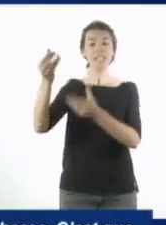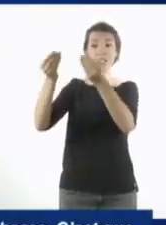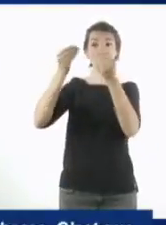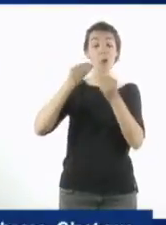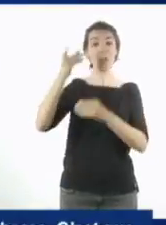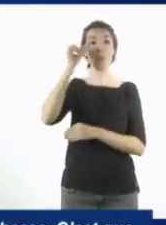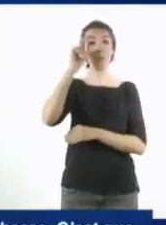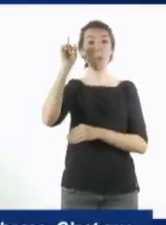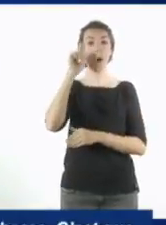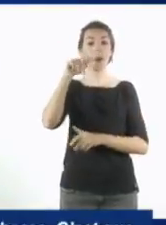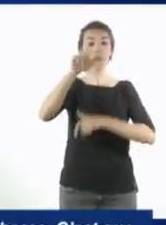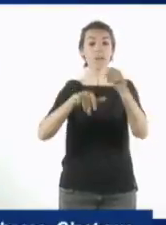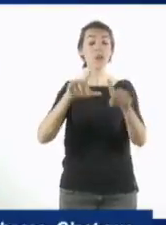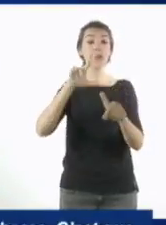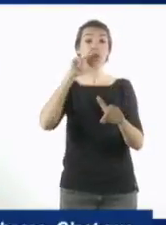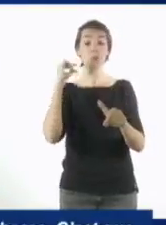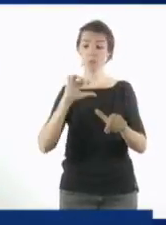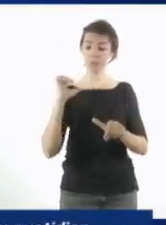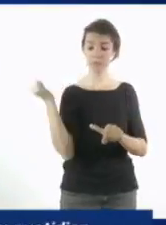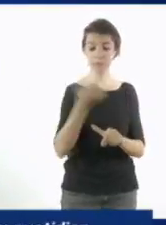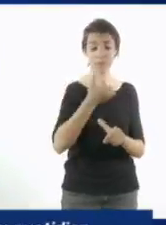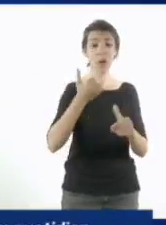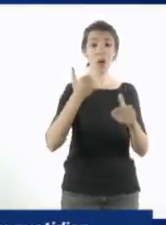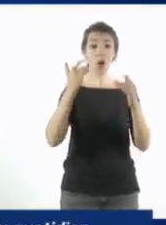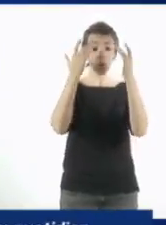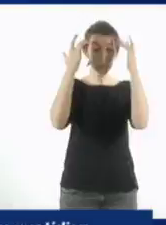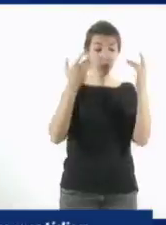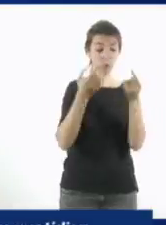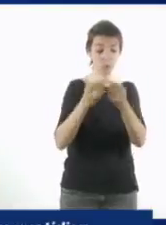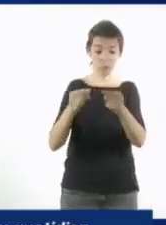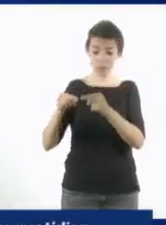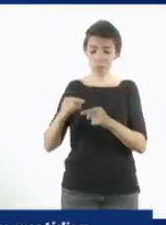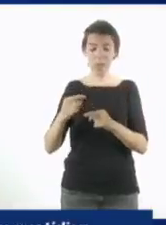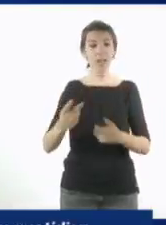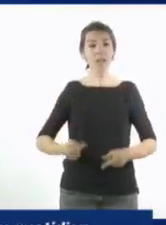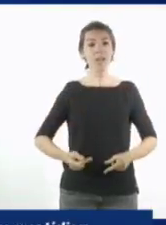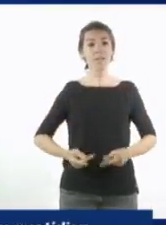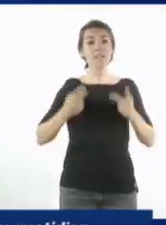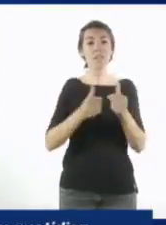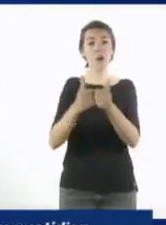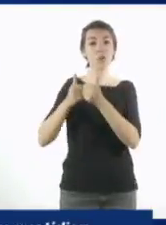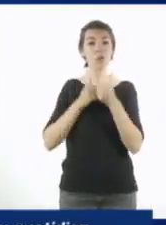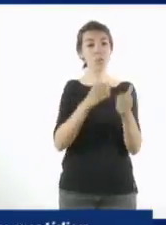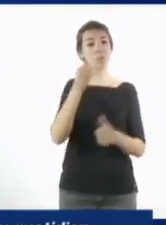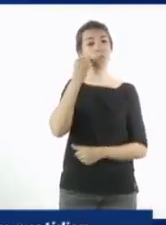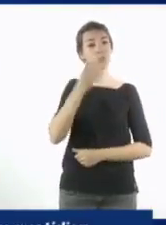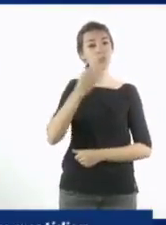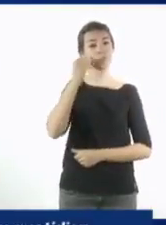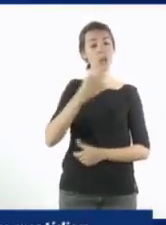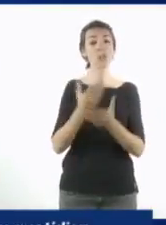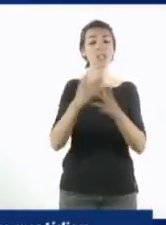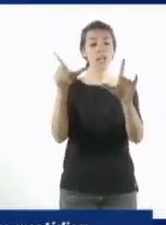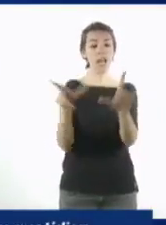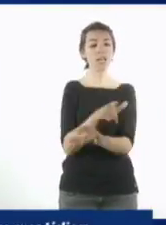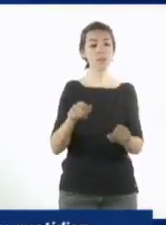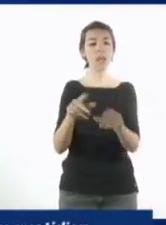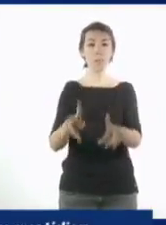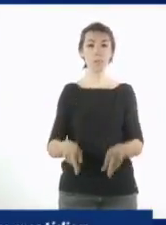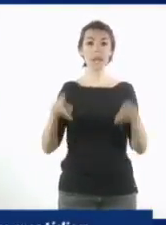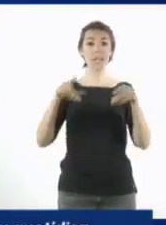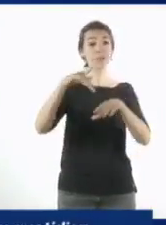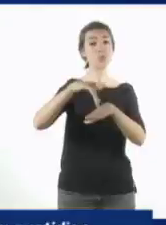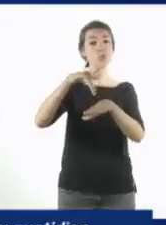humain de n'importe quelle ethnie, le vivre ensemble, c'est au quotidien. Et ça se passe dans le respect, dans la